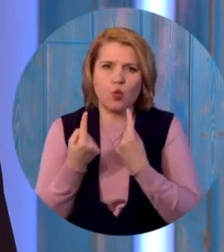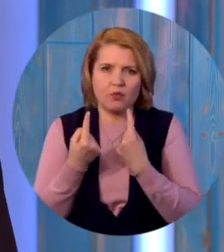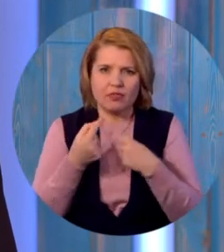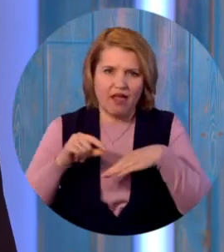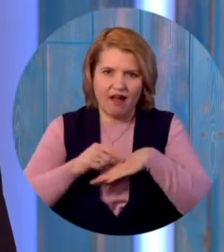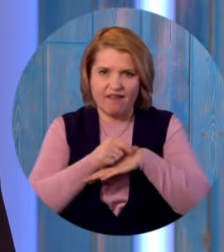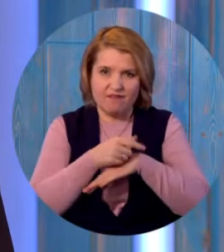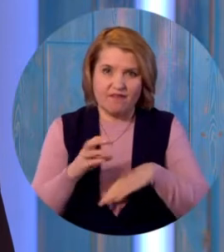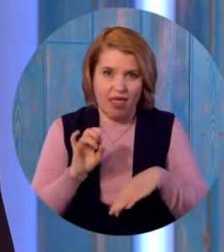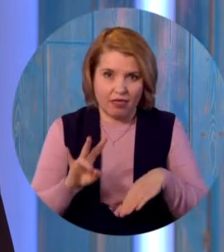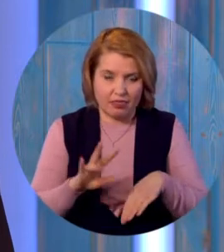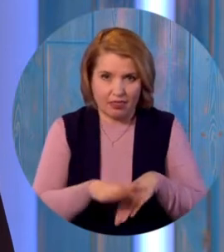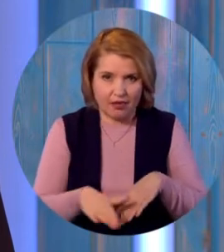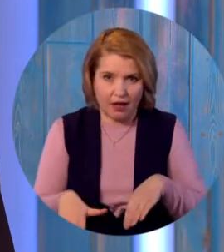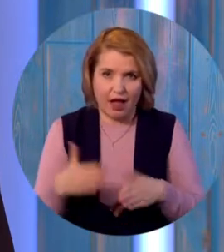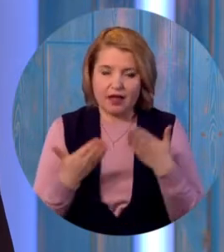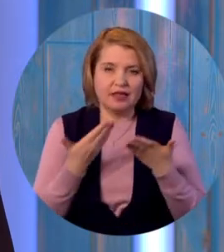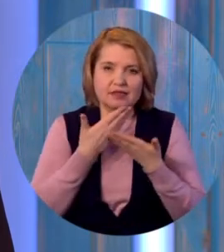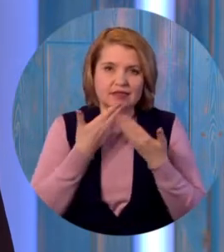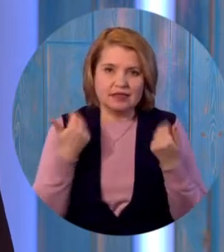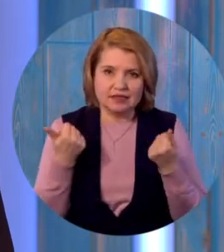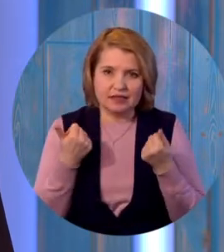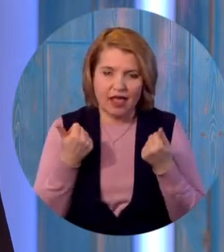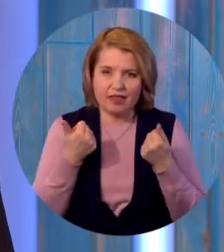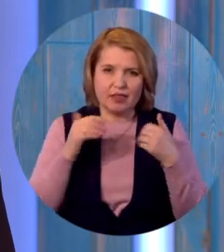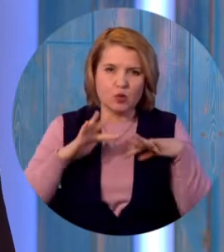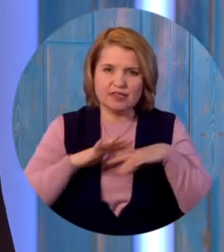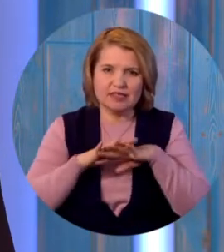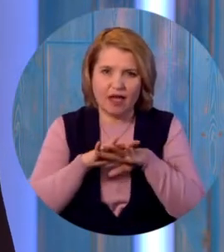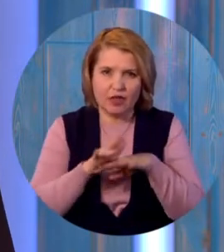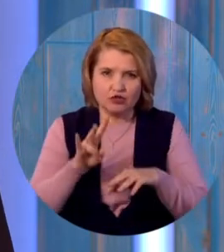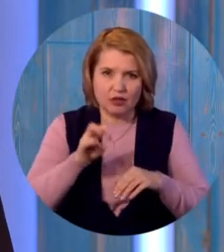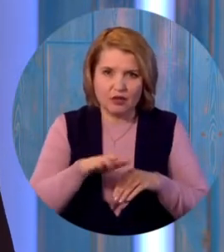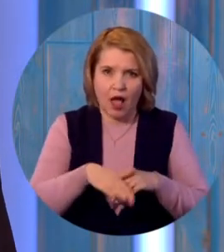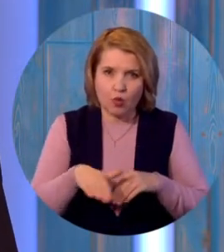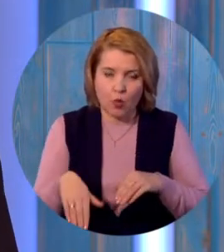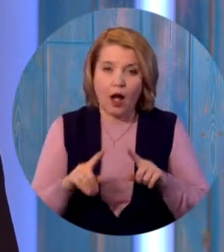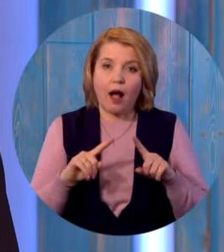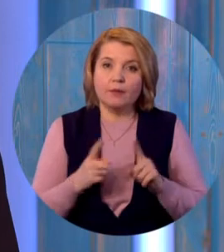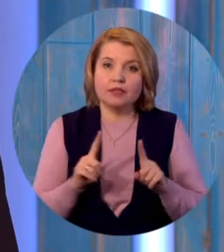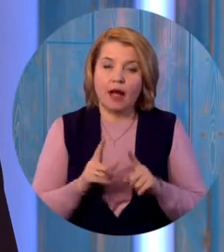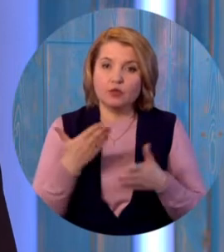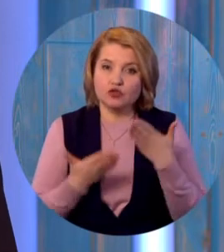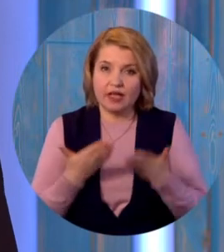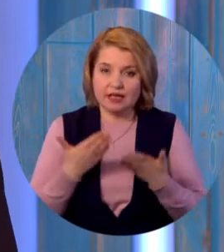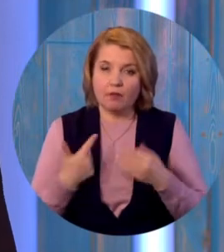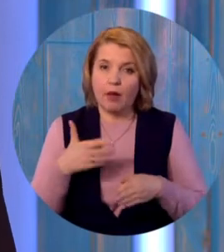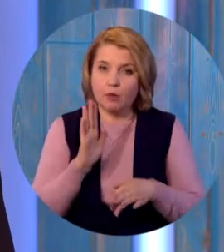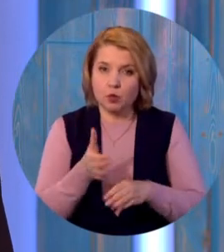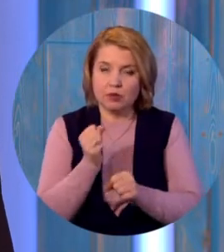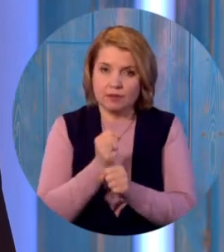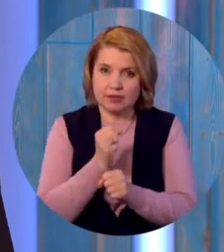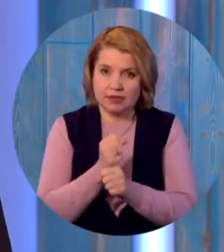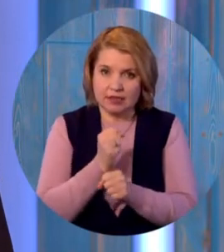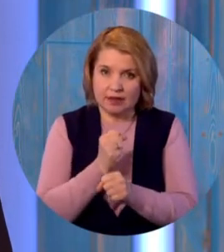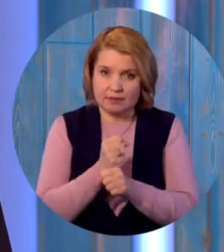варикозных, если нет большое количество скопления сеточек на ногах, потому что если мы будем